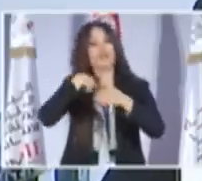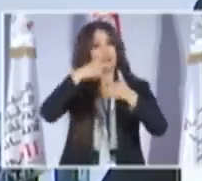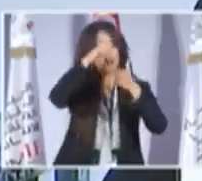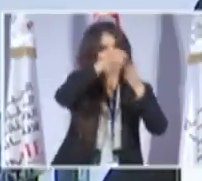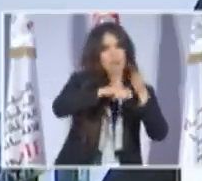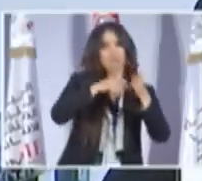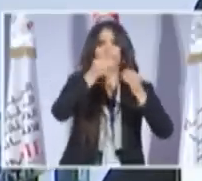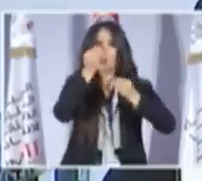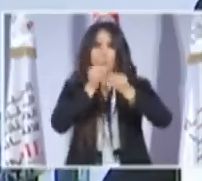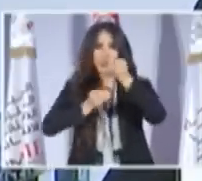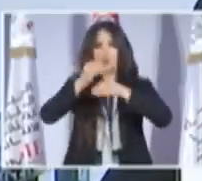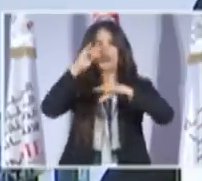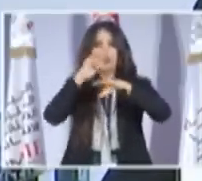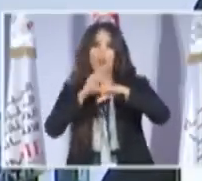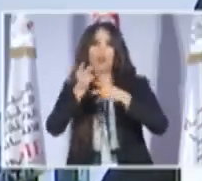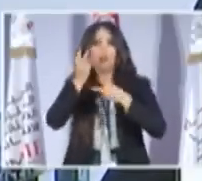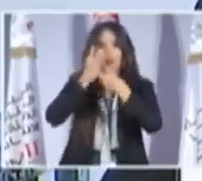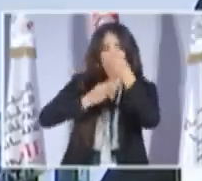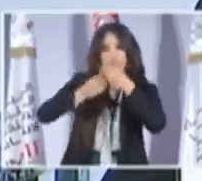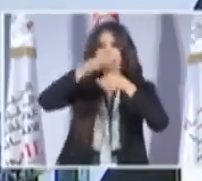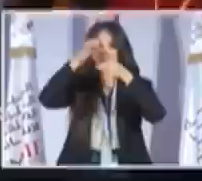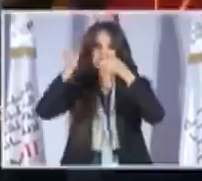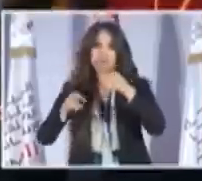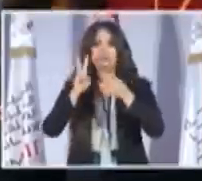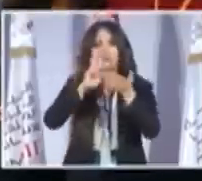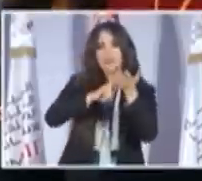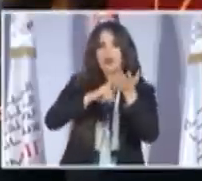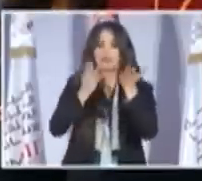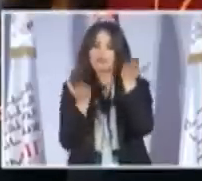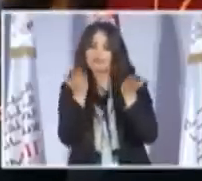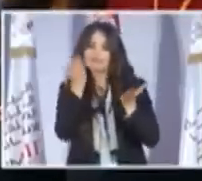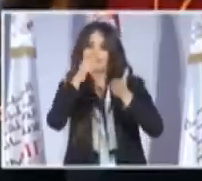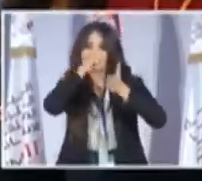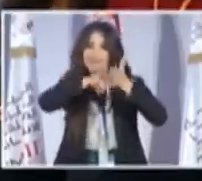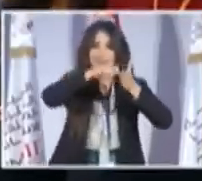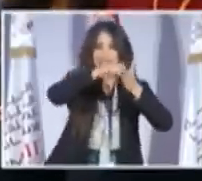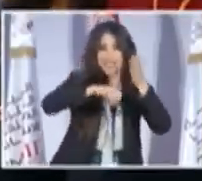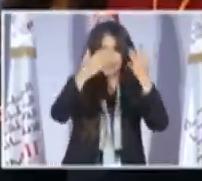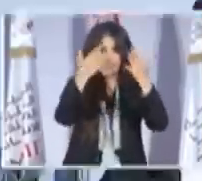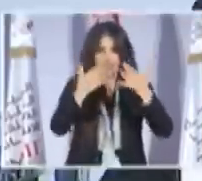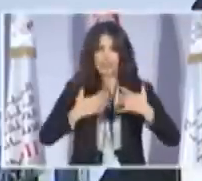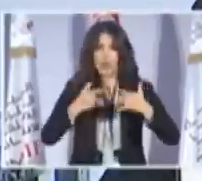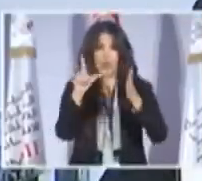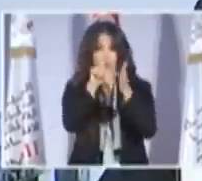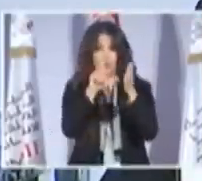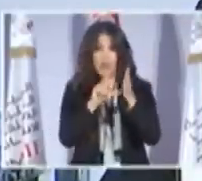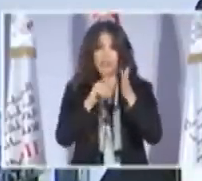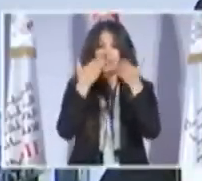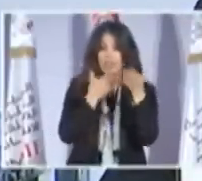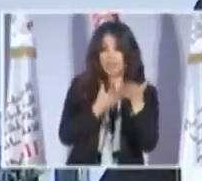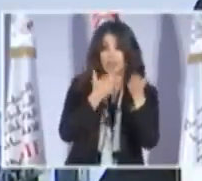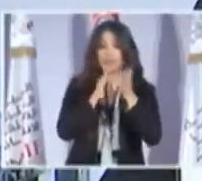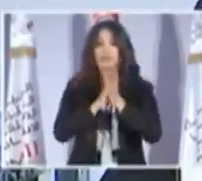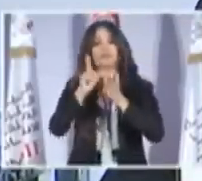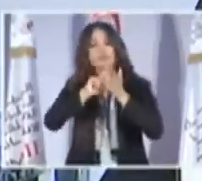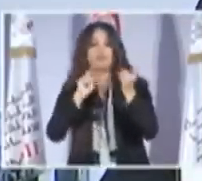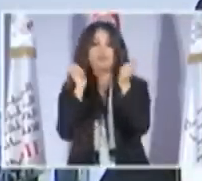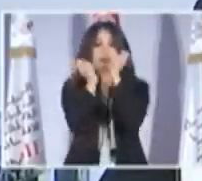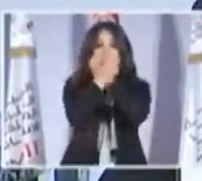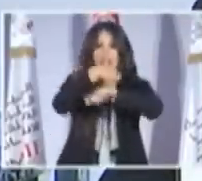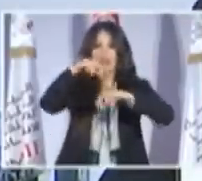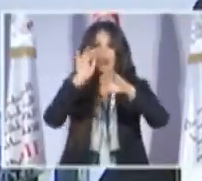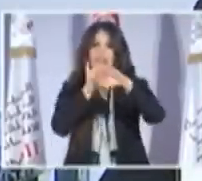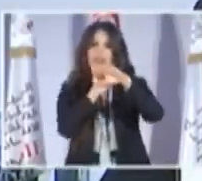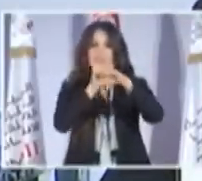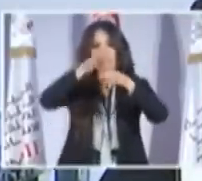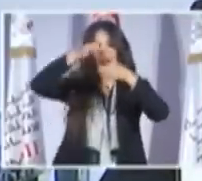ستكون لنا نفس النتائج ام لا فالتقدير متع المخالفات في الماده الانتخابيه وفيها على النتائج يختلف